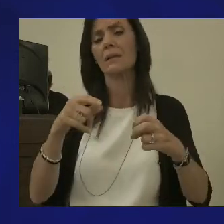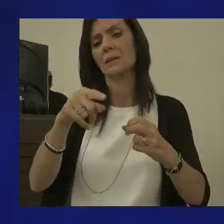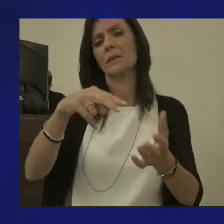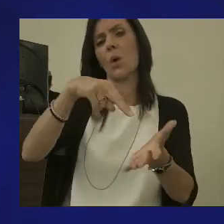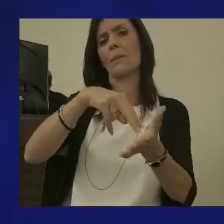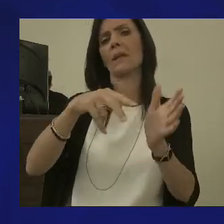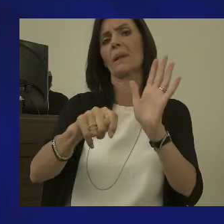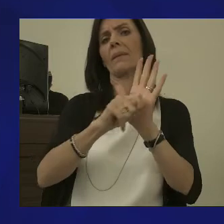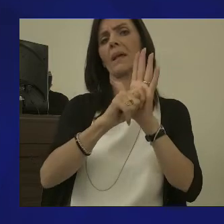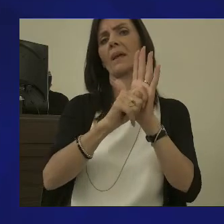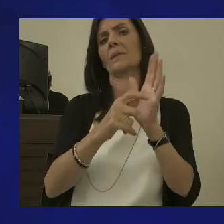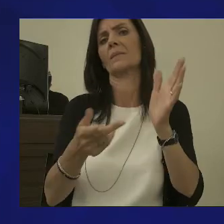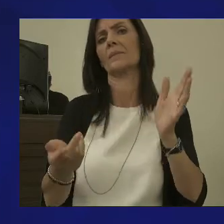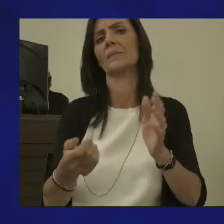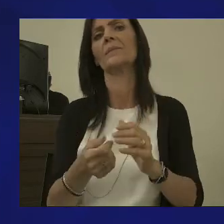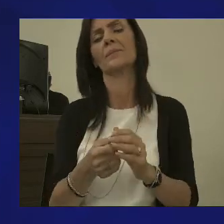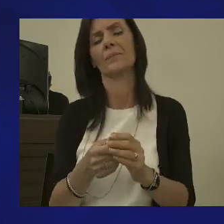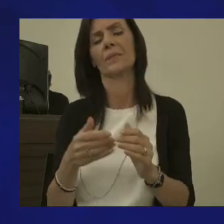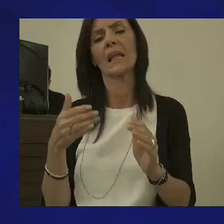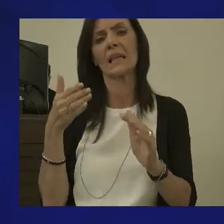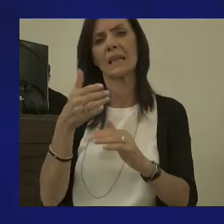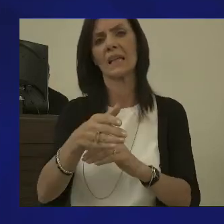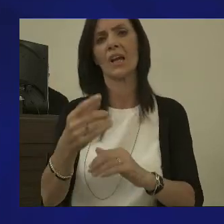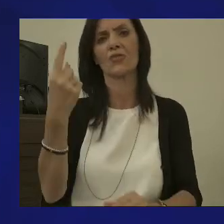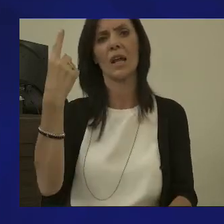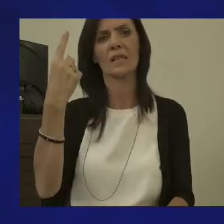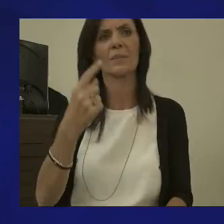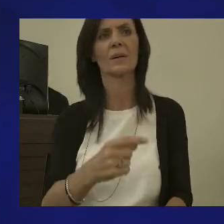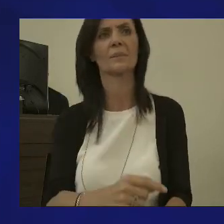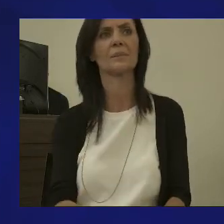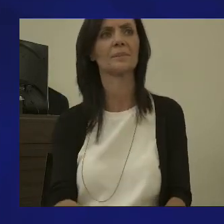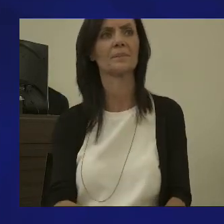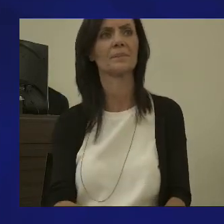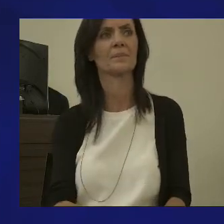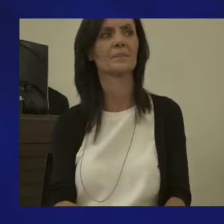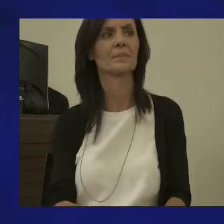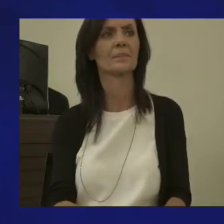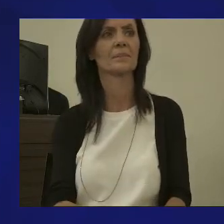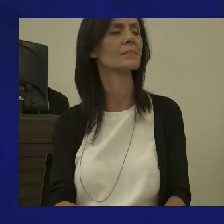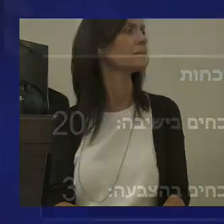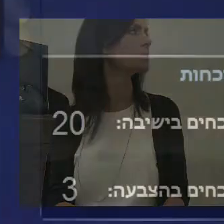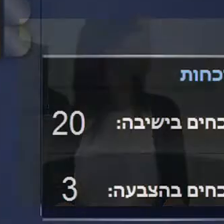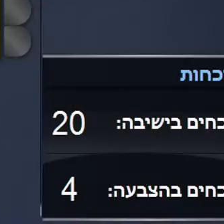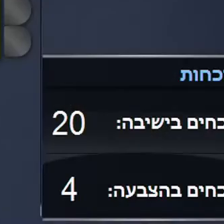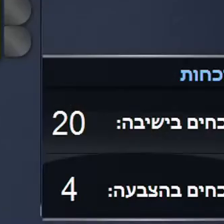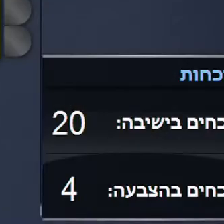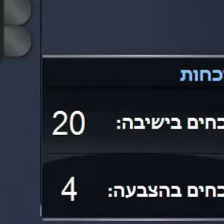בתקנים. אוקיי, אז בואו ניגש להצבעה, בבקשה. רגע, צריך להצביע נגד ההסתייגות. כן, אם אתם... זה